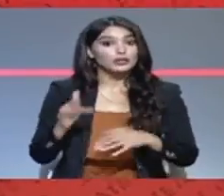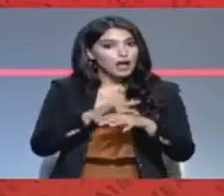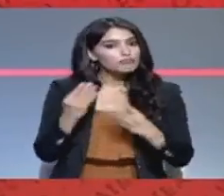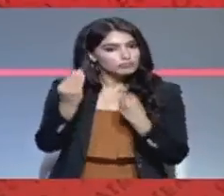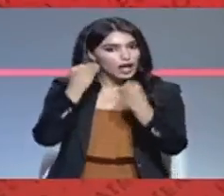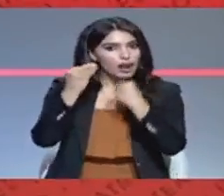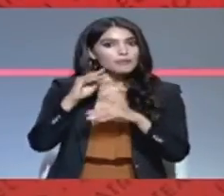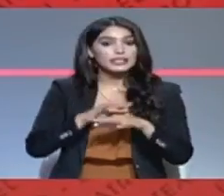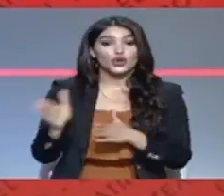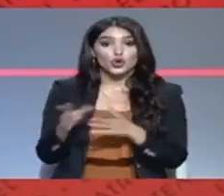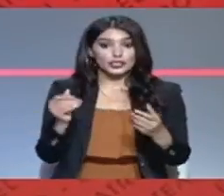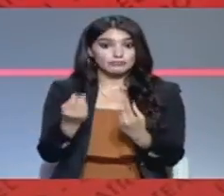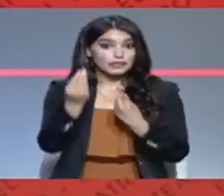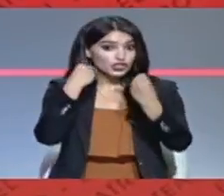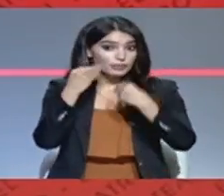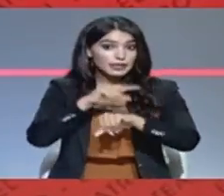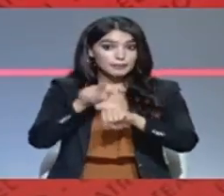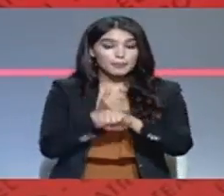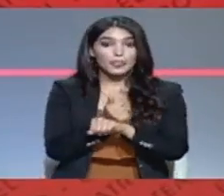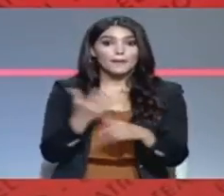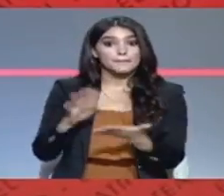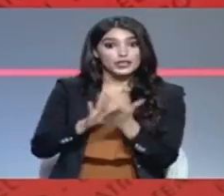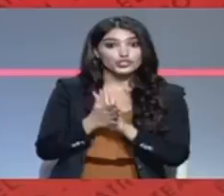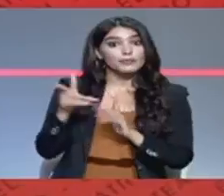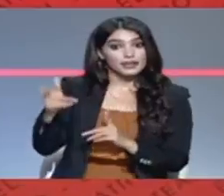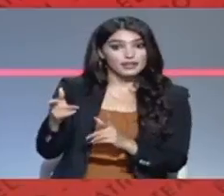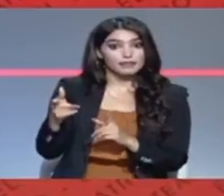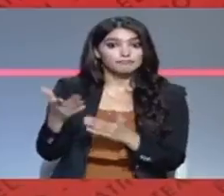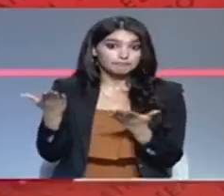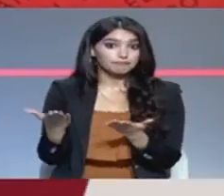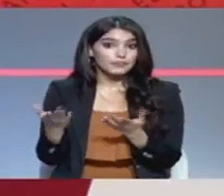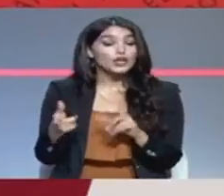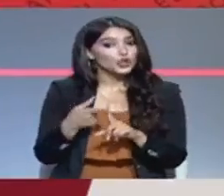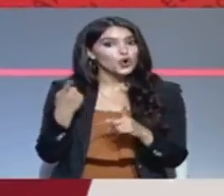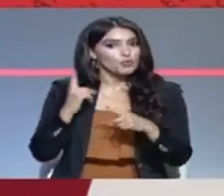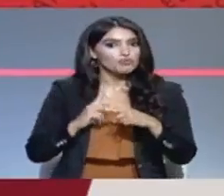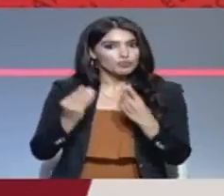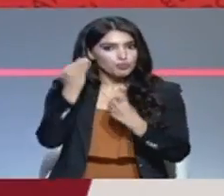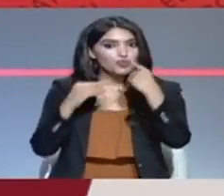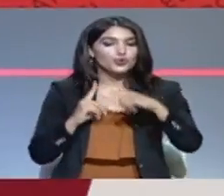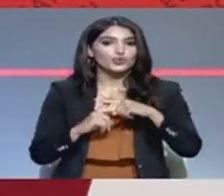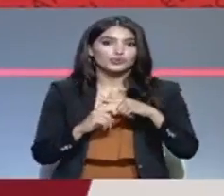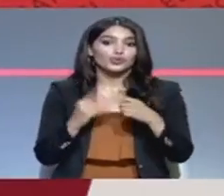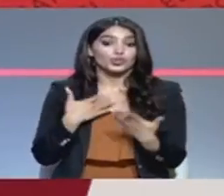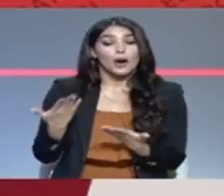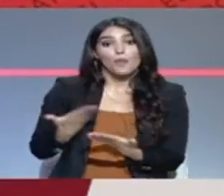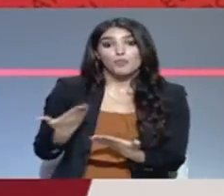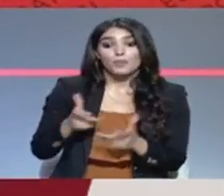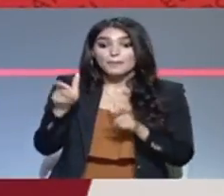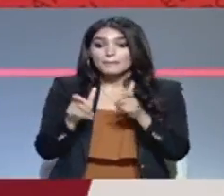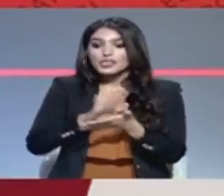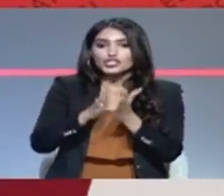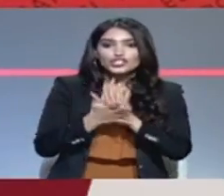تكويني. تجربتنا كبلدية مع أدو بلوس هي تجربة رائدة، ما أحوجنا الجمعيات